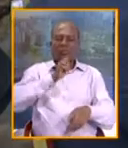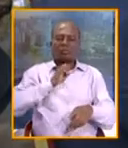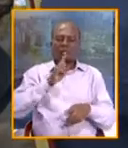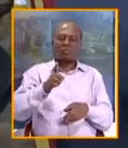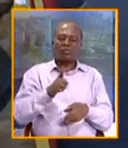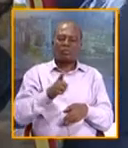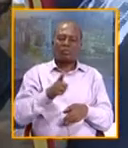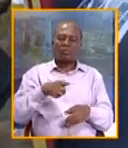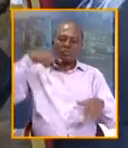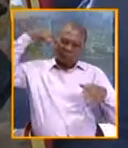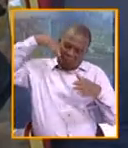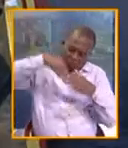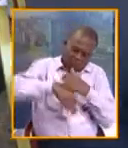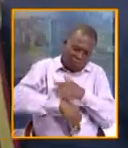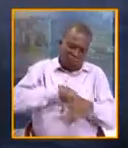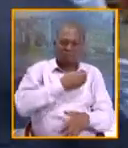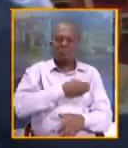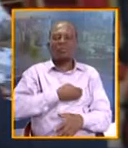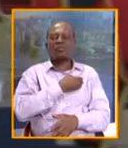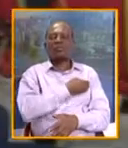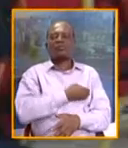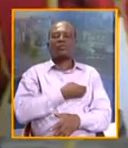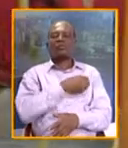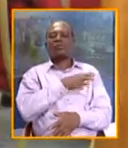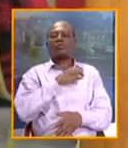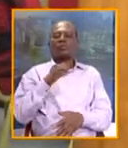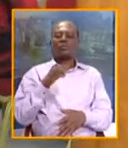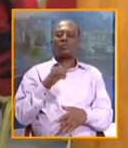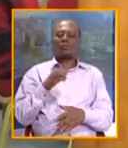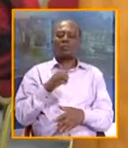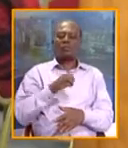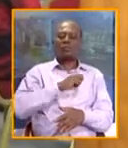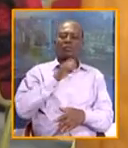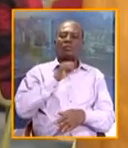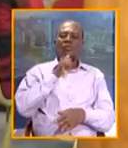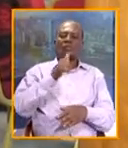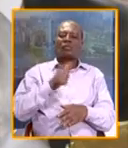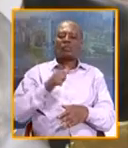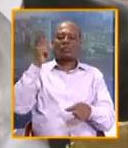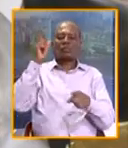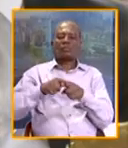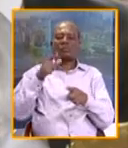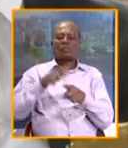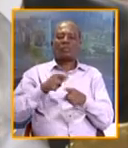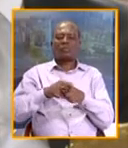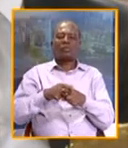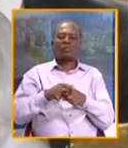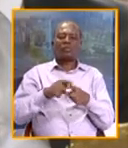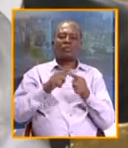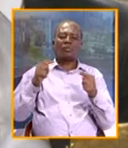pro forma et bus je n'ai pas vraiment de mots assez